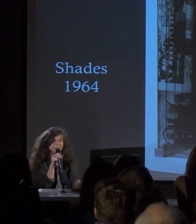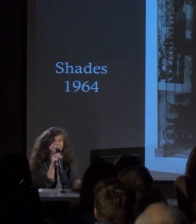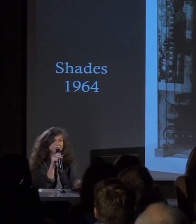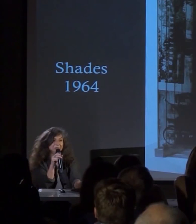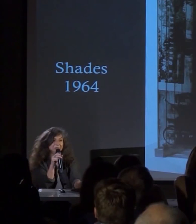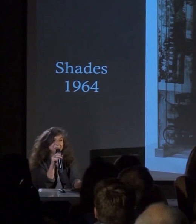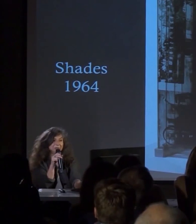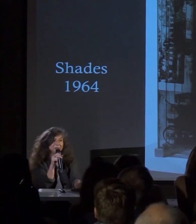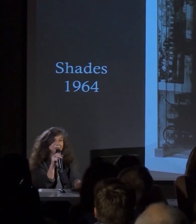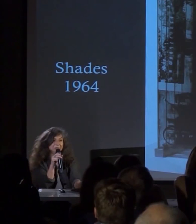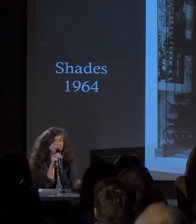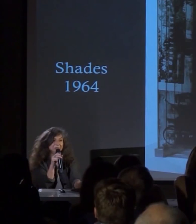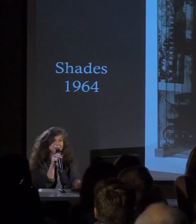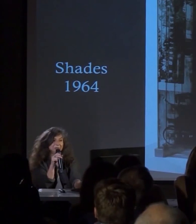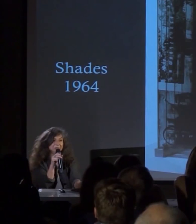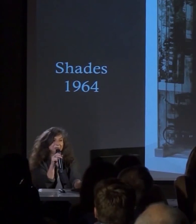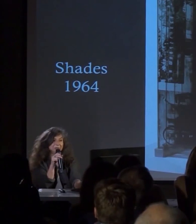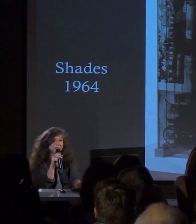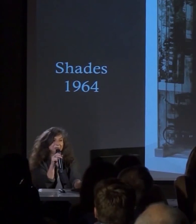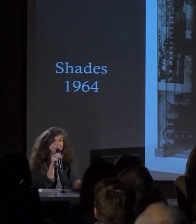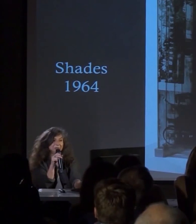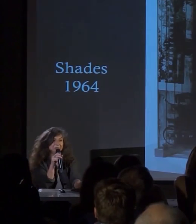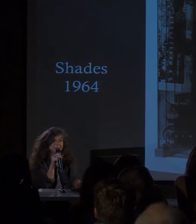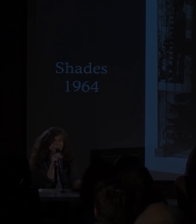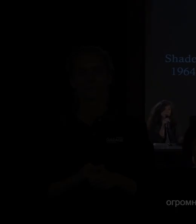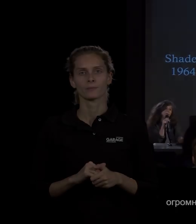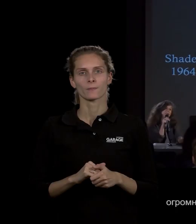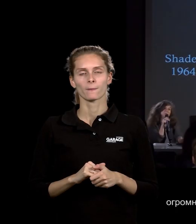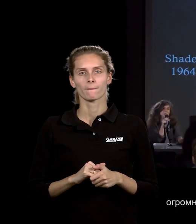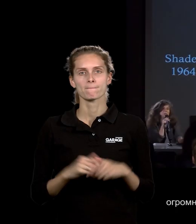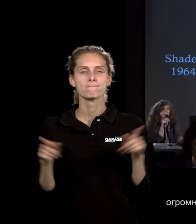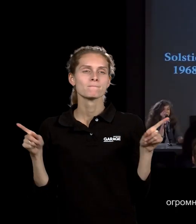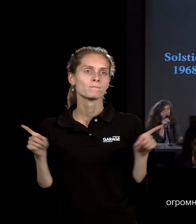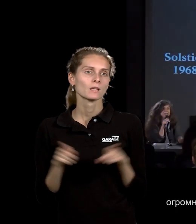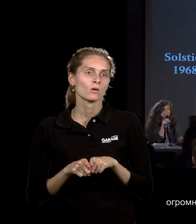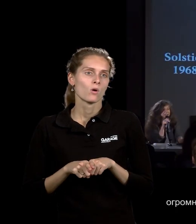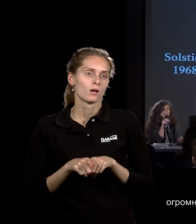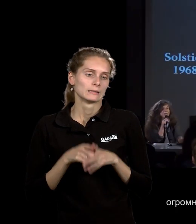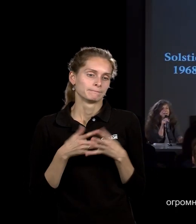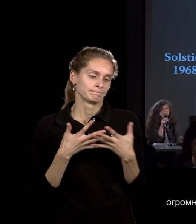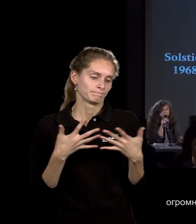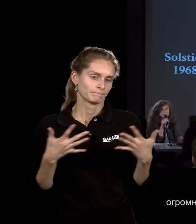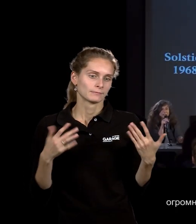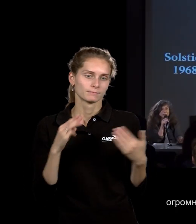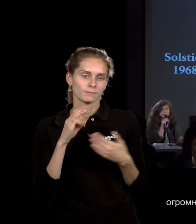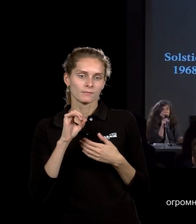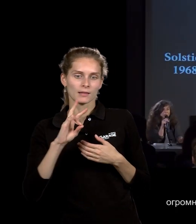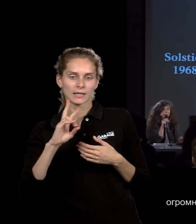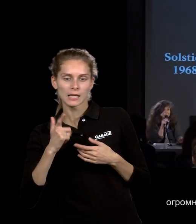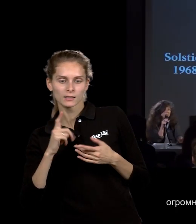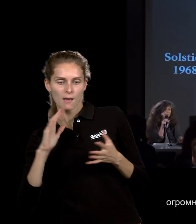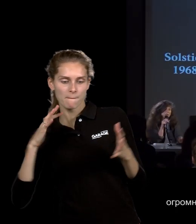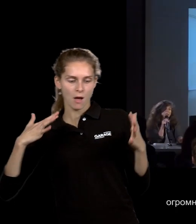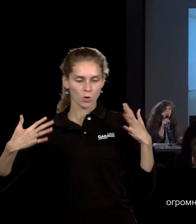просвечивают друг через друга, превращаясь в хаос из линий, пятен и деталей. Вот такие вот многомерные тени. Пространство, в